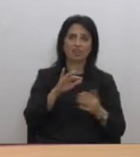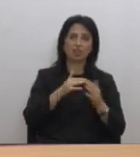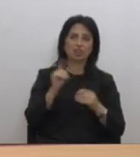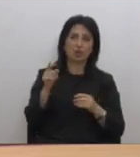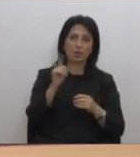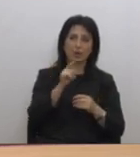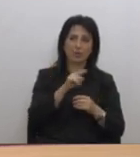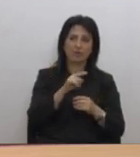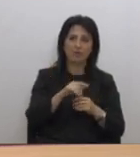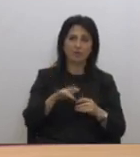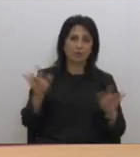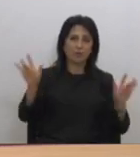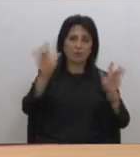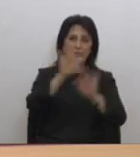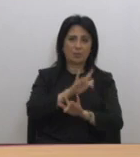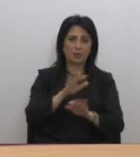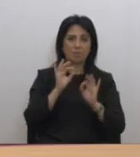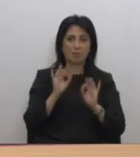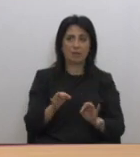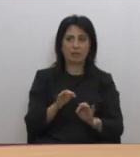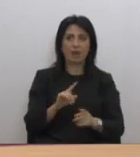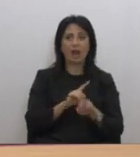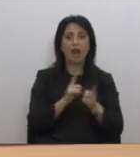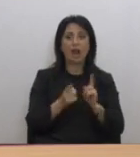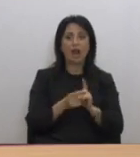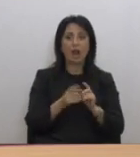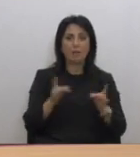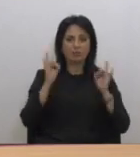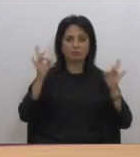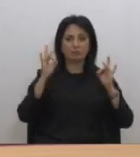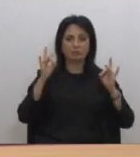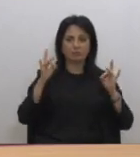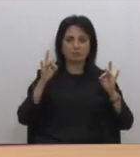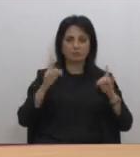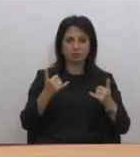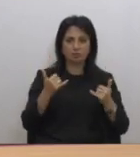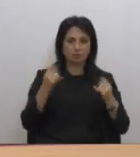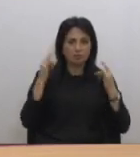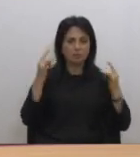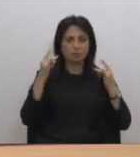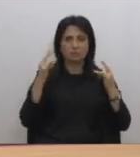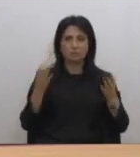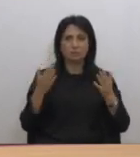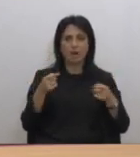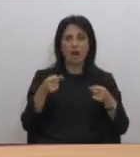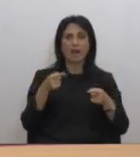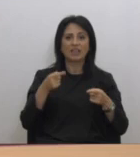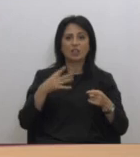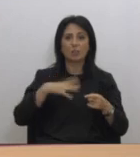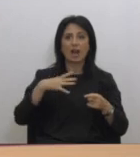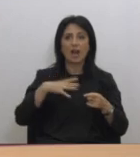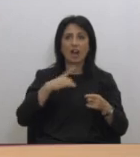სოფლები დაცლილია თუ არა მართლა, არამედ განგაში ზარს შემოკრავდა, რომ ათასობით